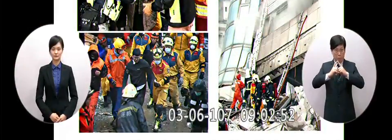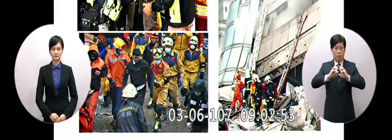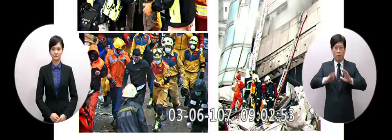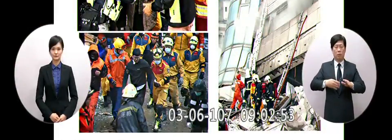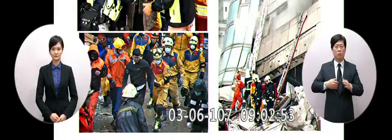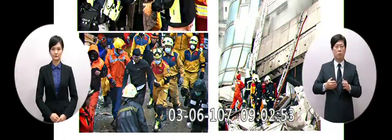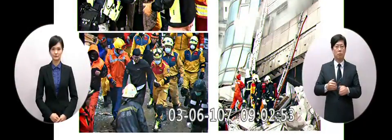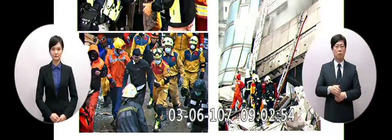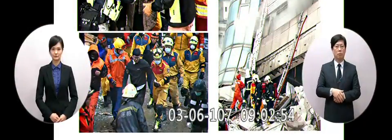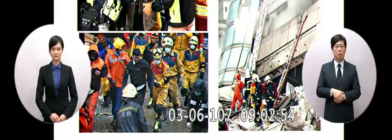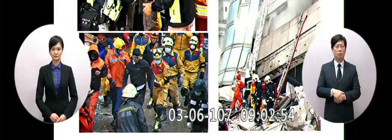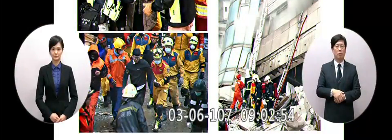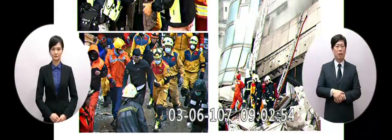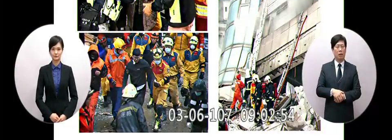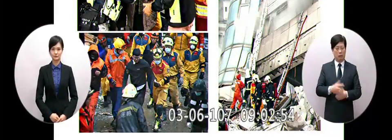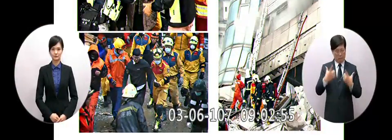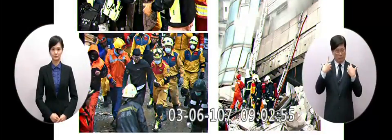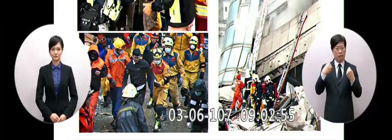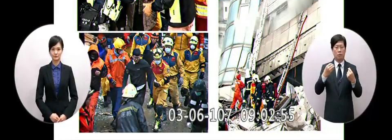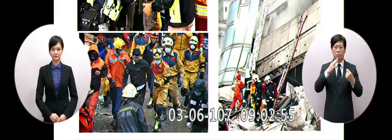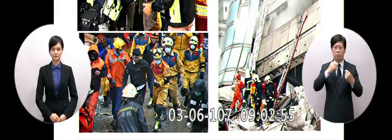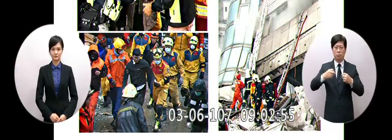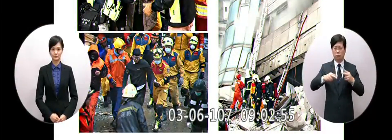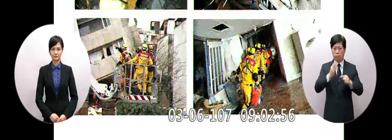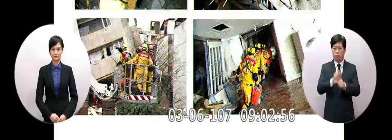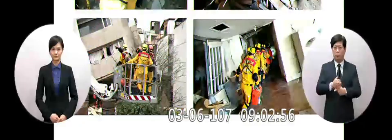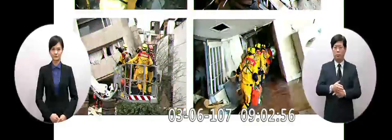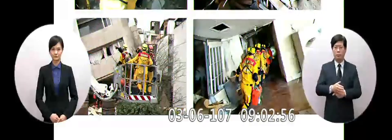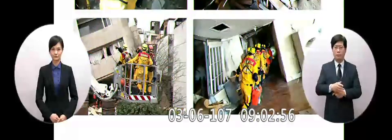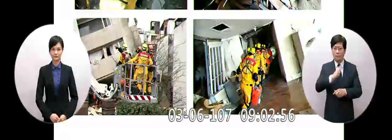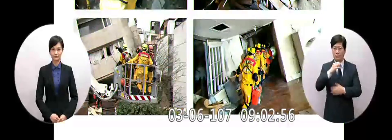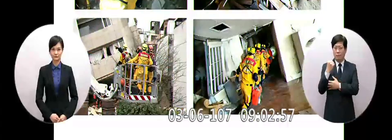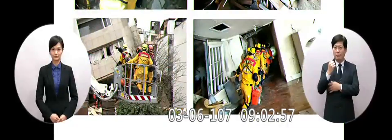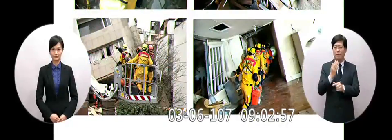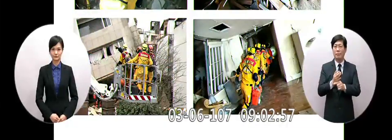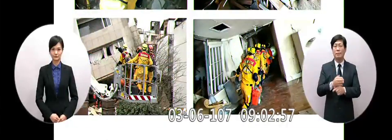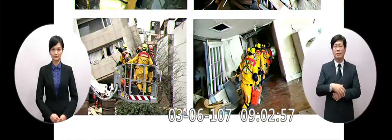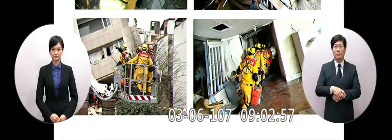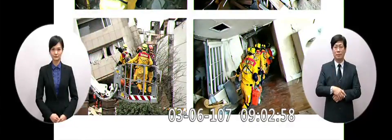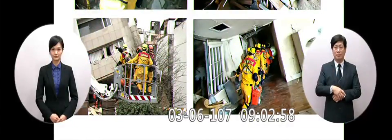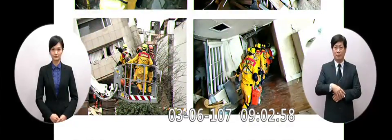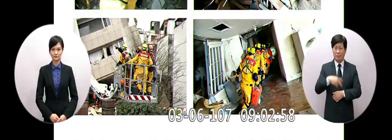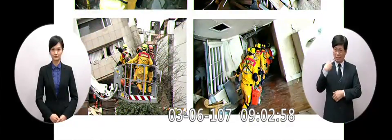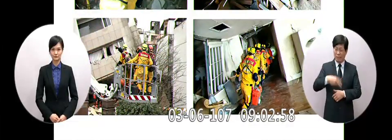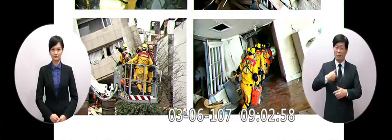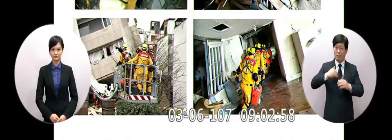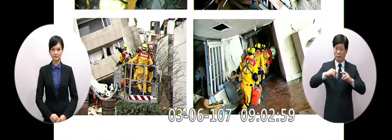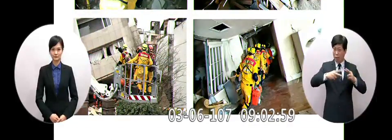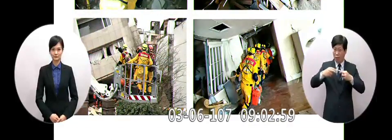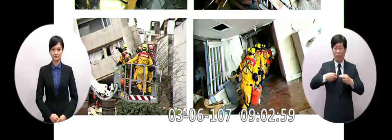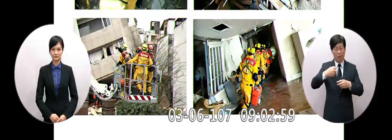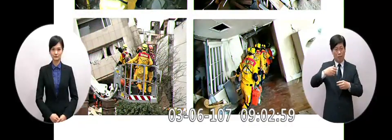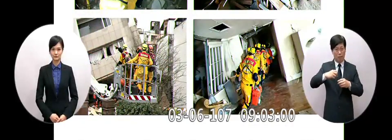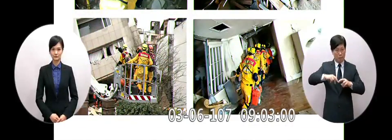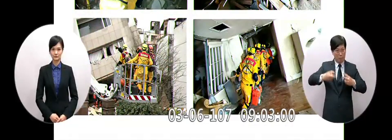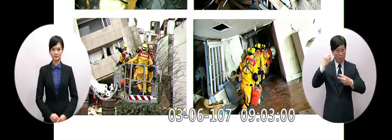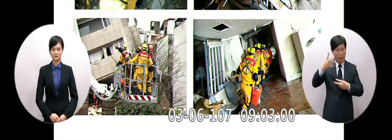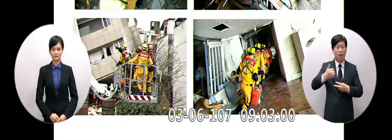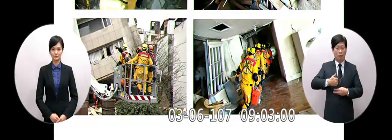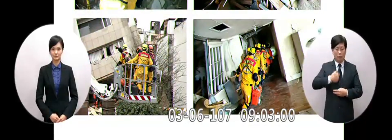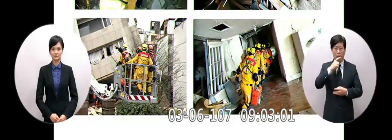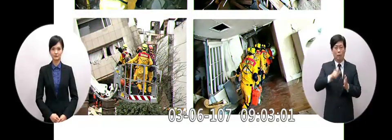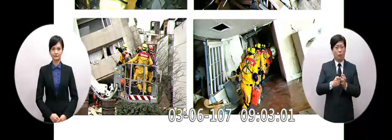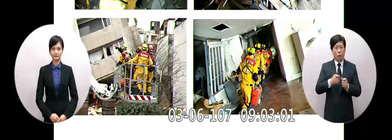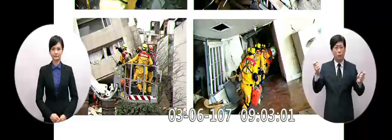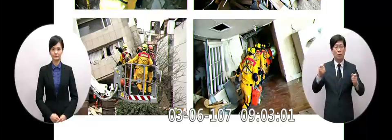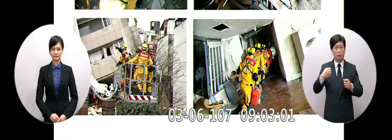现在其实还在做，而且真的是还在努力中，重建更是千头万绪，这整个过